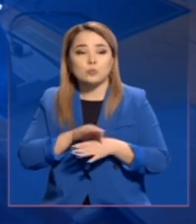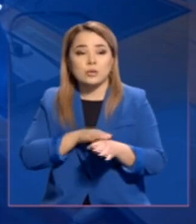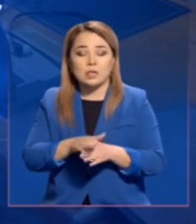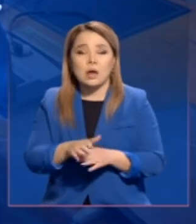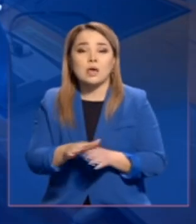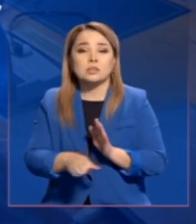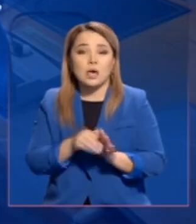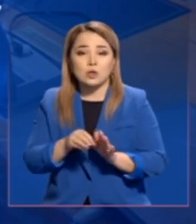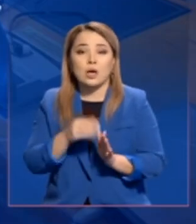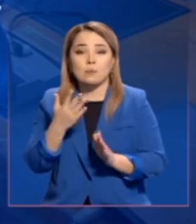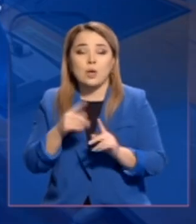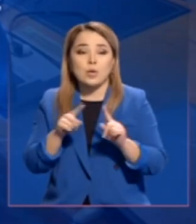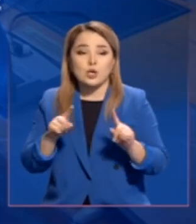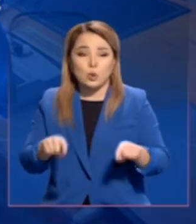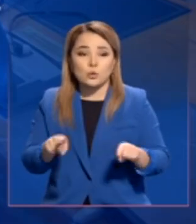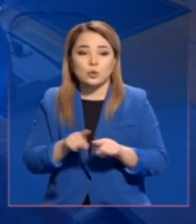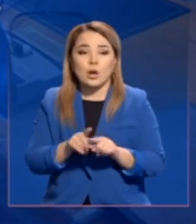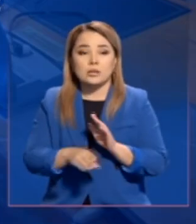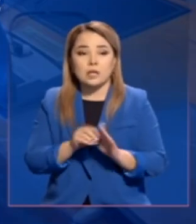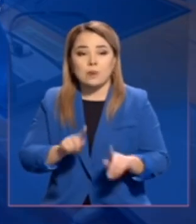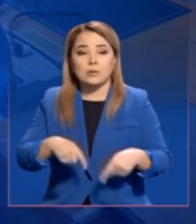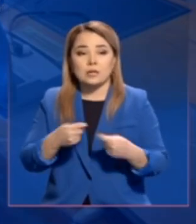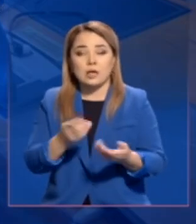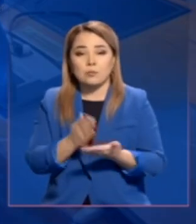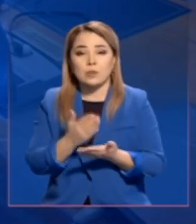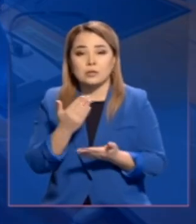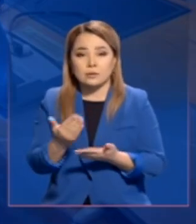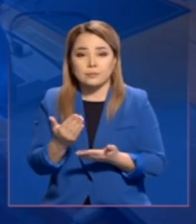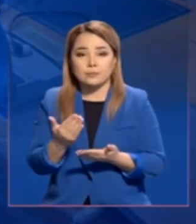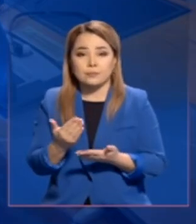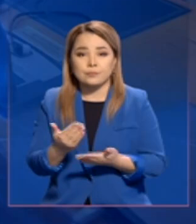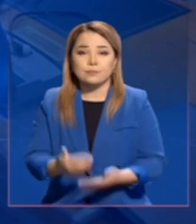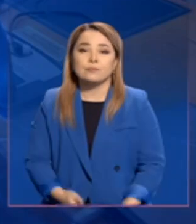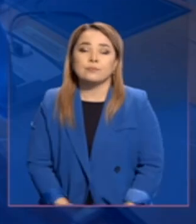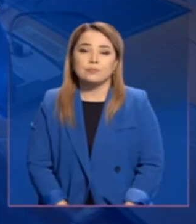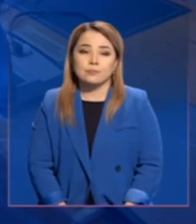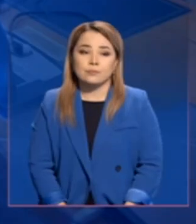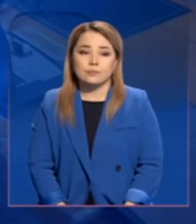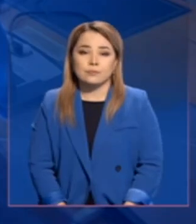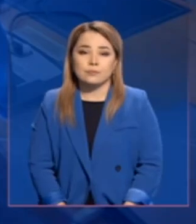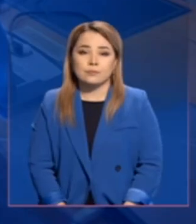Сайлаушылар 5 бюллетен бойынша дауыс береді.